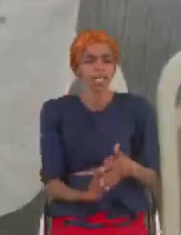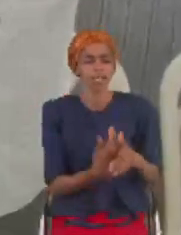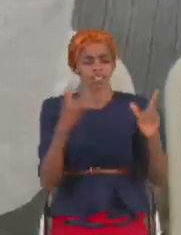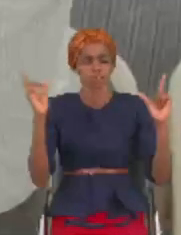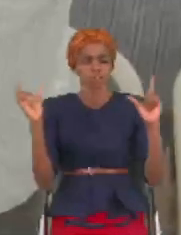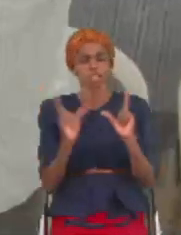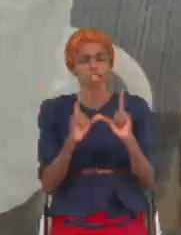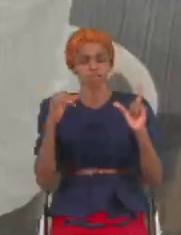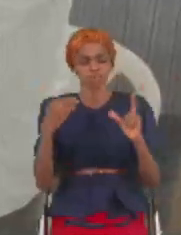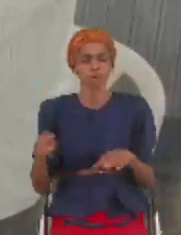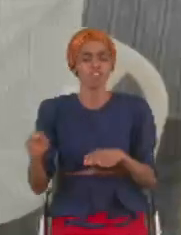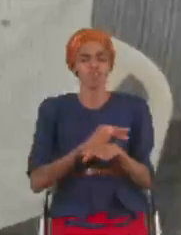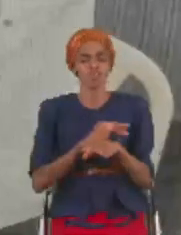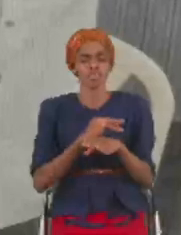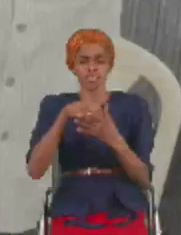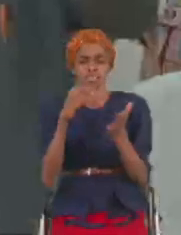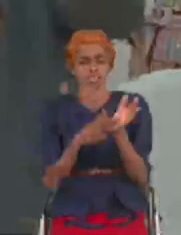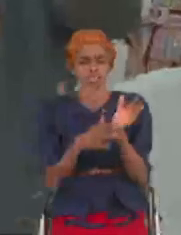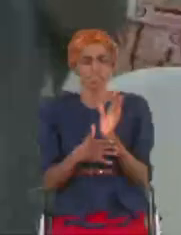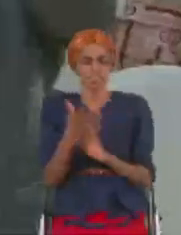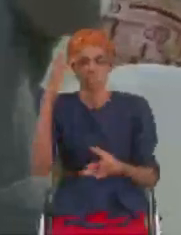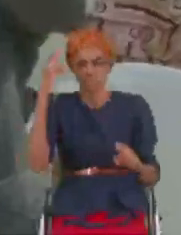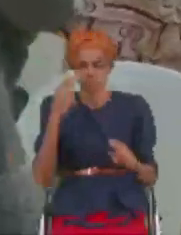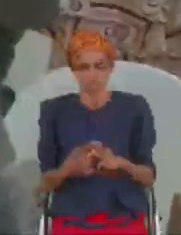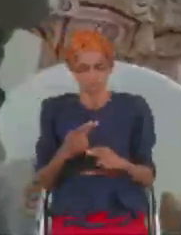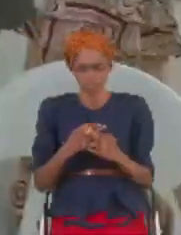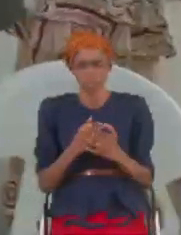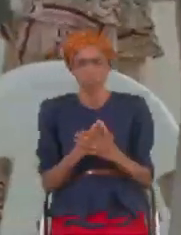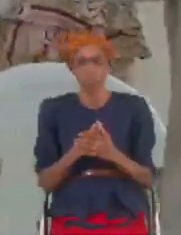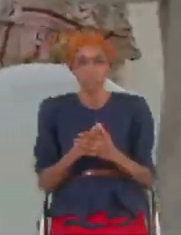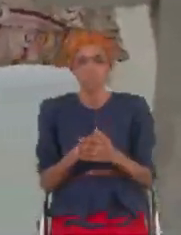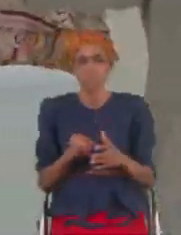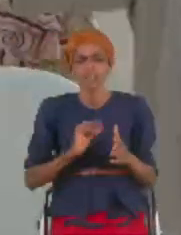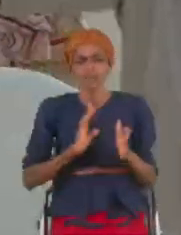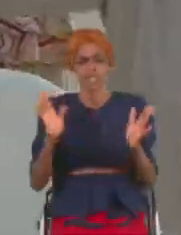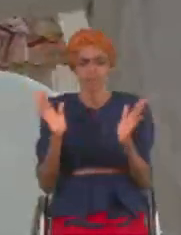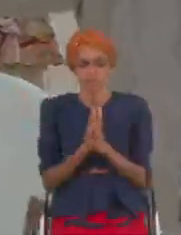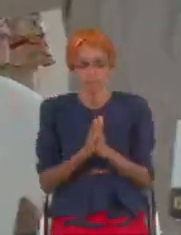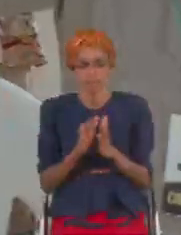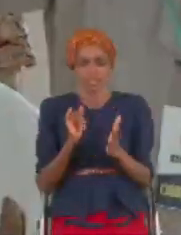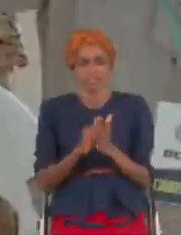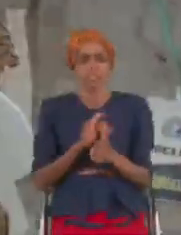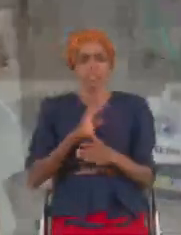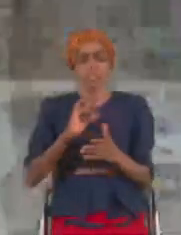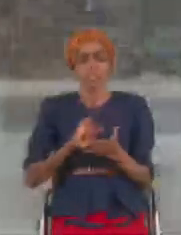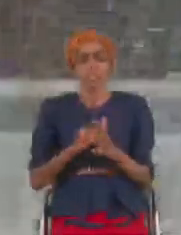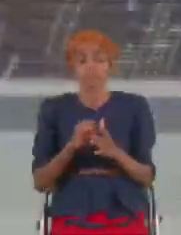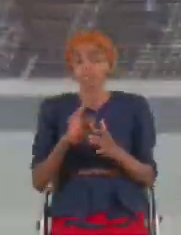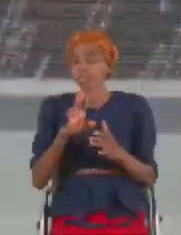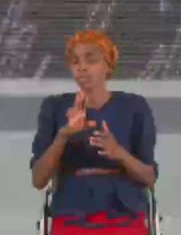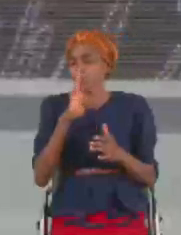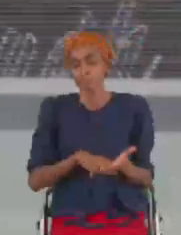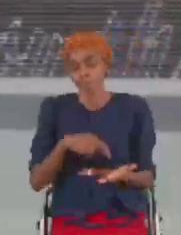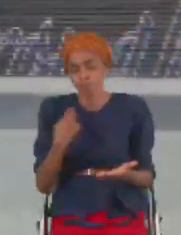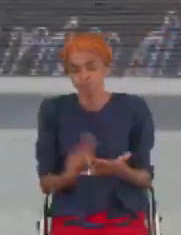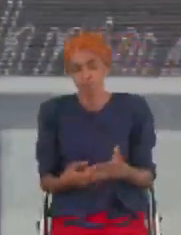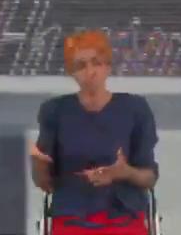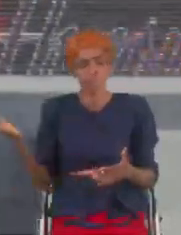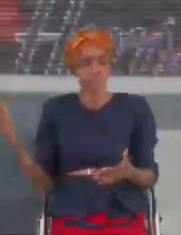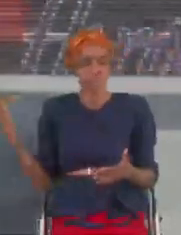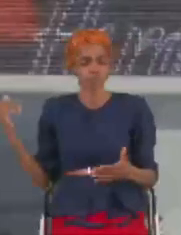nouveau niveau des ministères honneur de jésus je prie sow qui ont été vécues avant